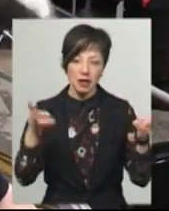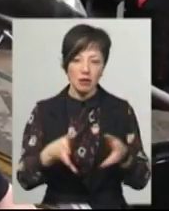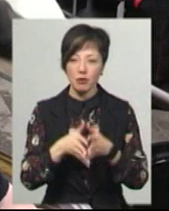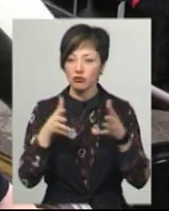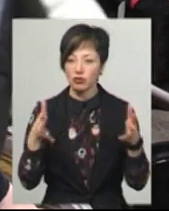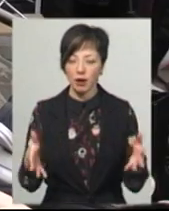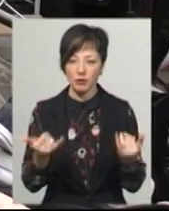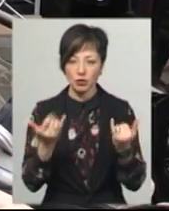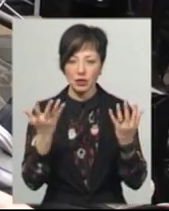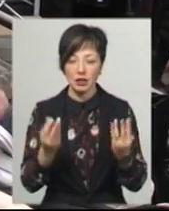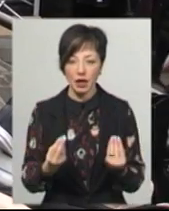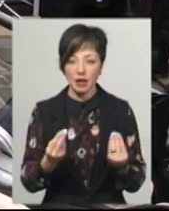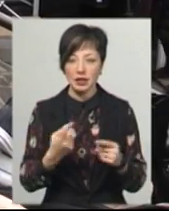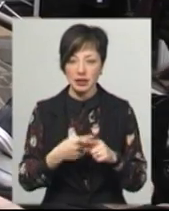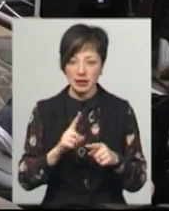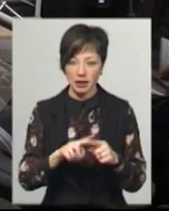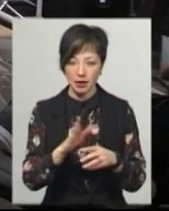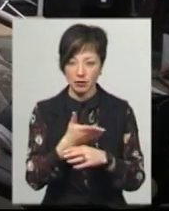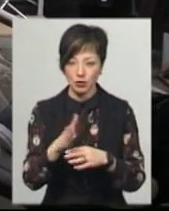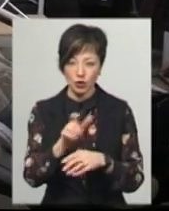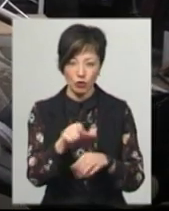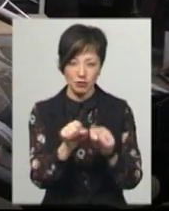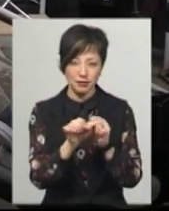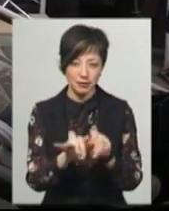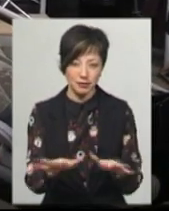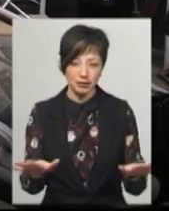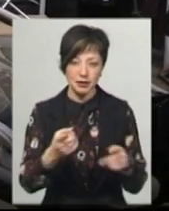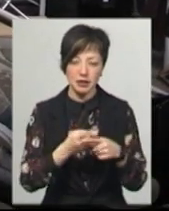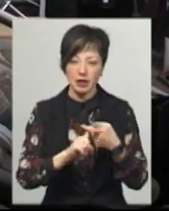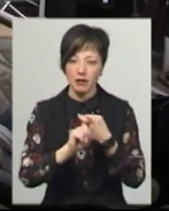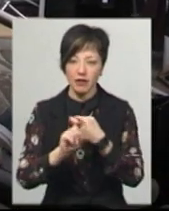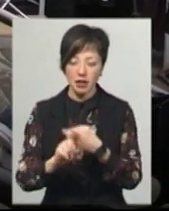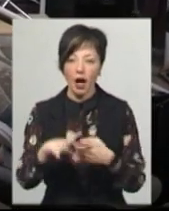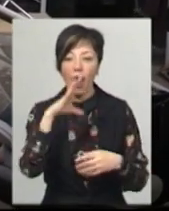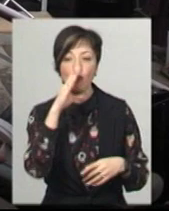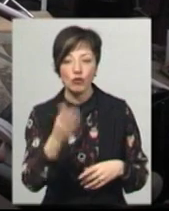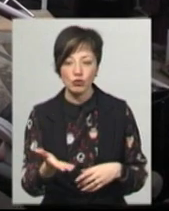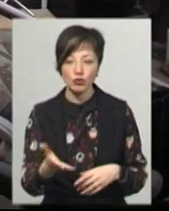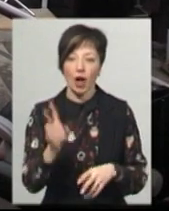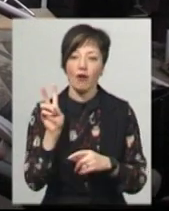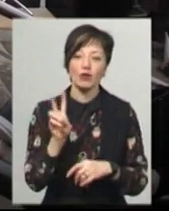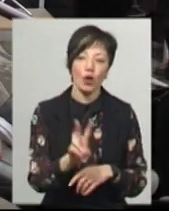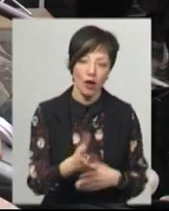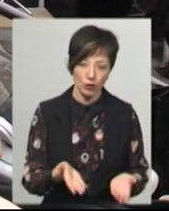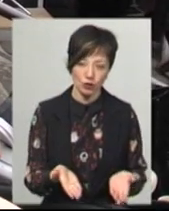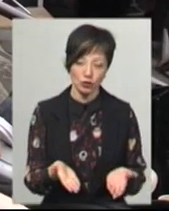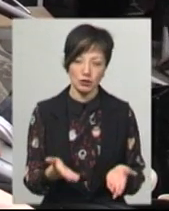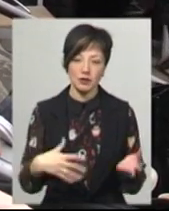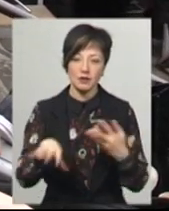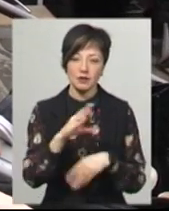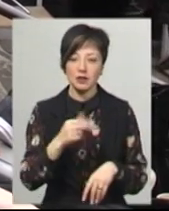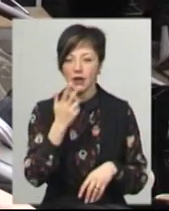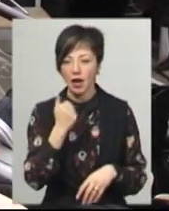зараз на сьогоднішній день, які. А це ж між людьми розходиться, і це інфекція, а їдеш в маршрутці, а їдеш в тролейбусі. Там всі